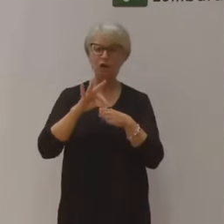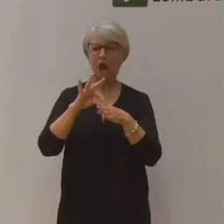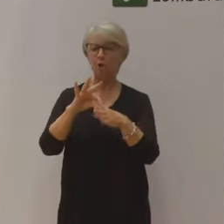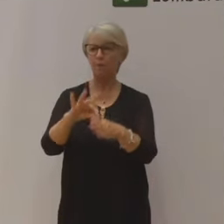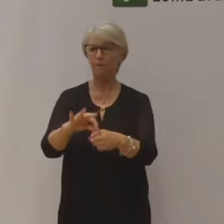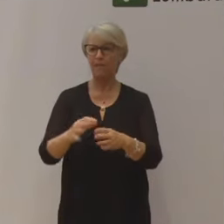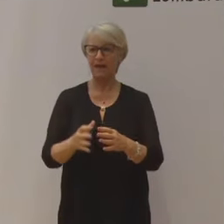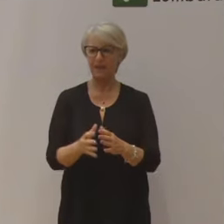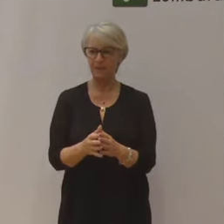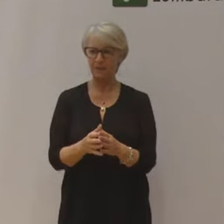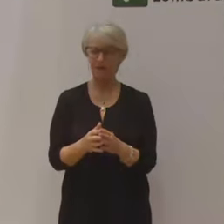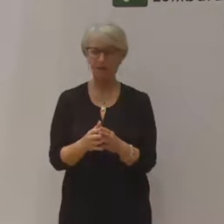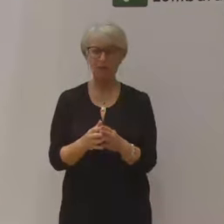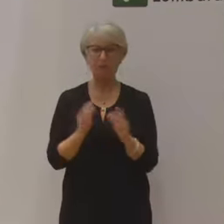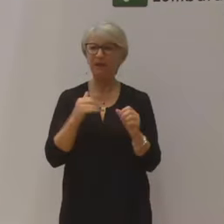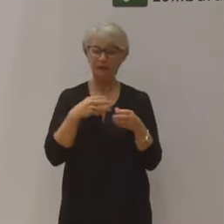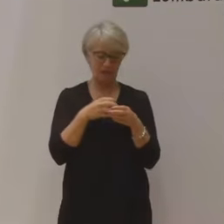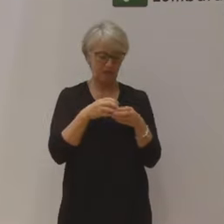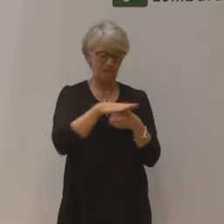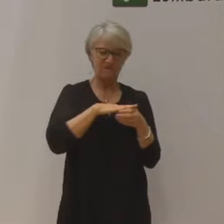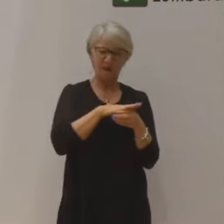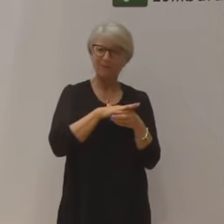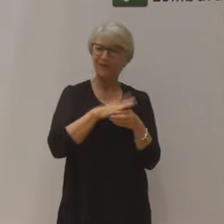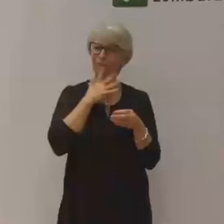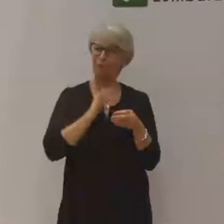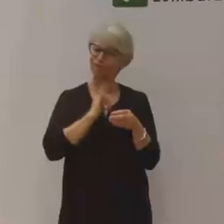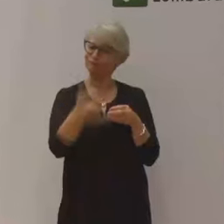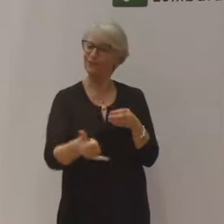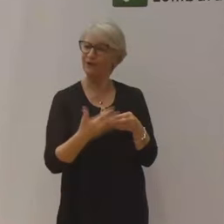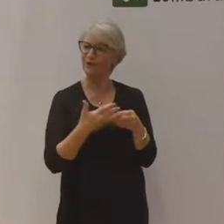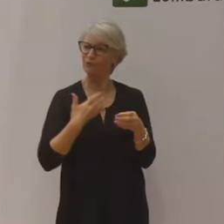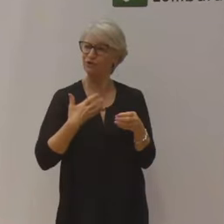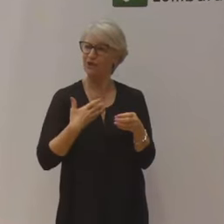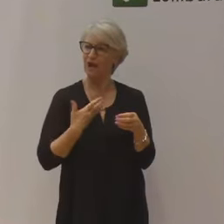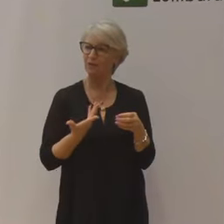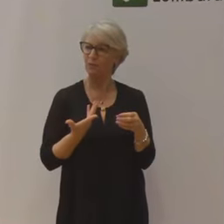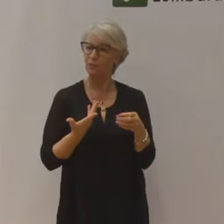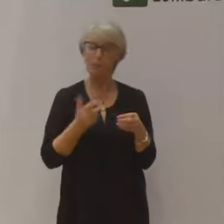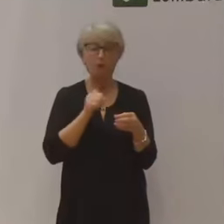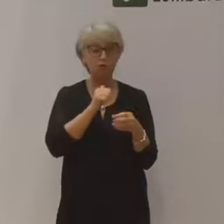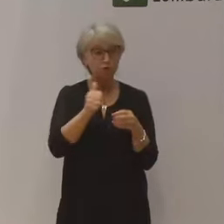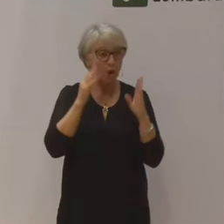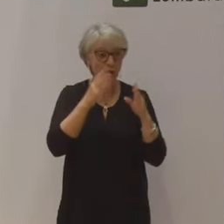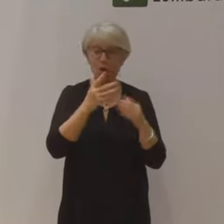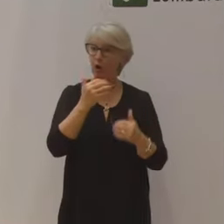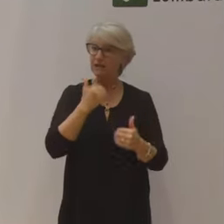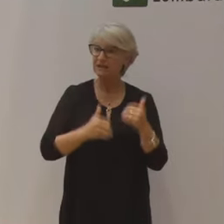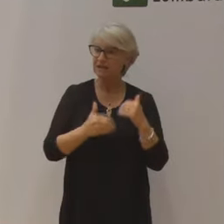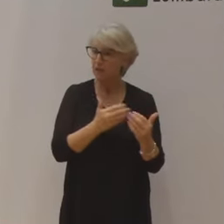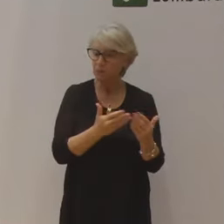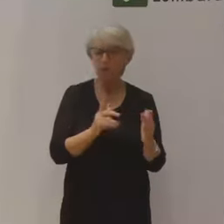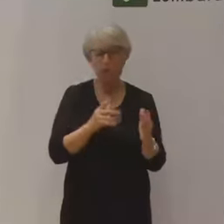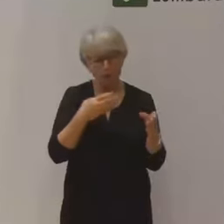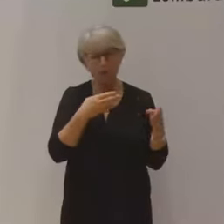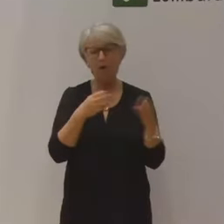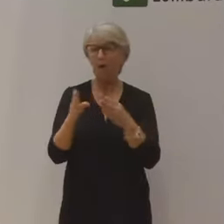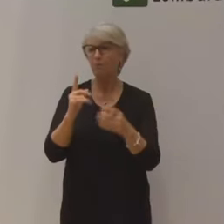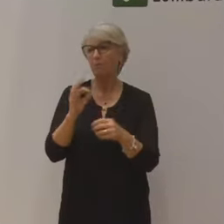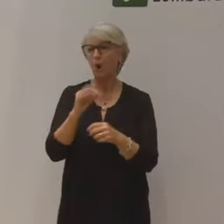soprattutto per l'uscita dal nucleo di origine, che devono riguardare non solo le persone con disabilità, ma sono rivolte anche ai